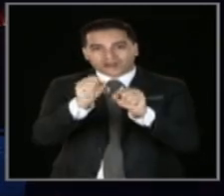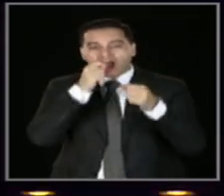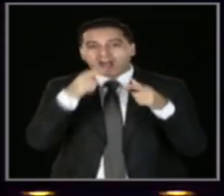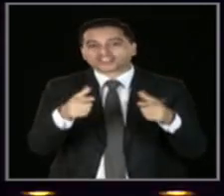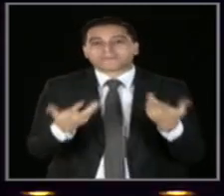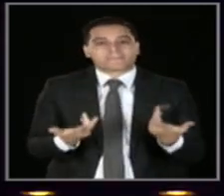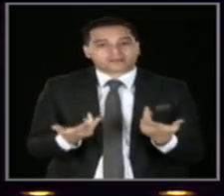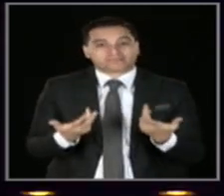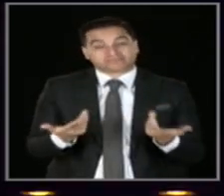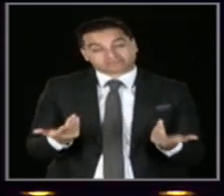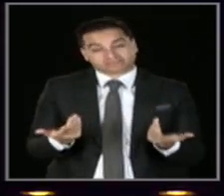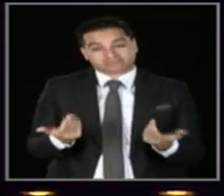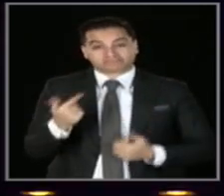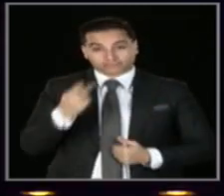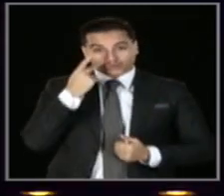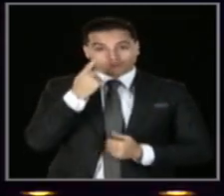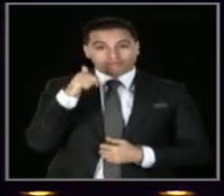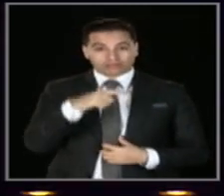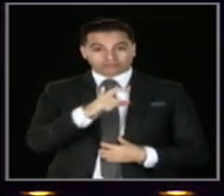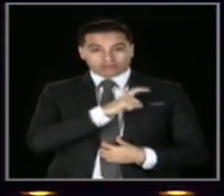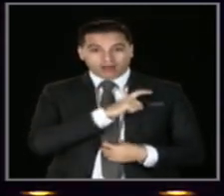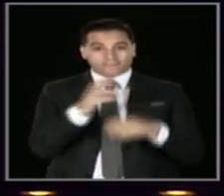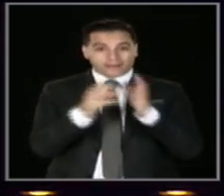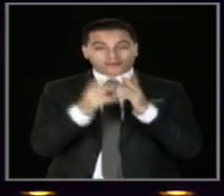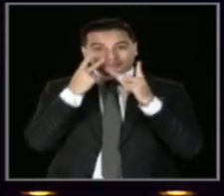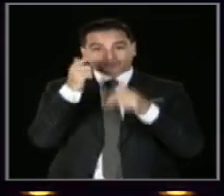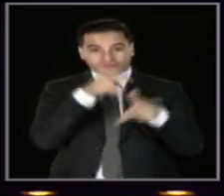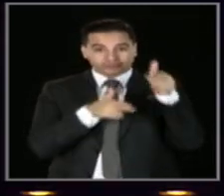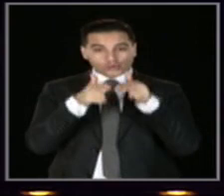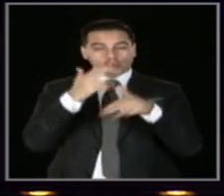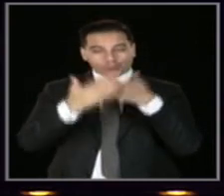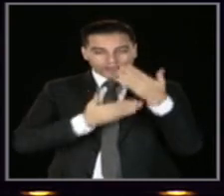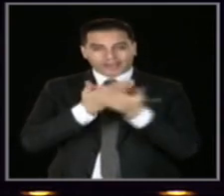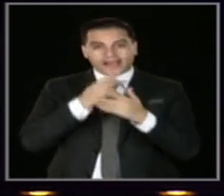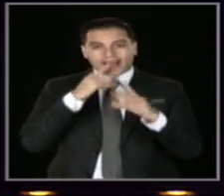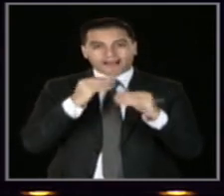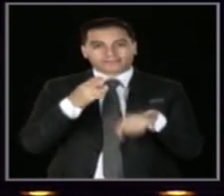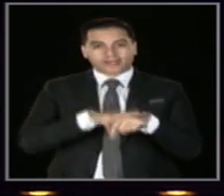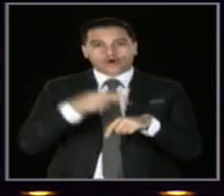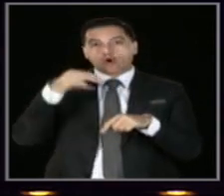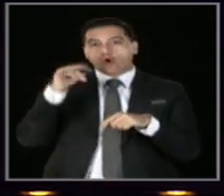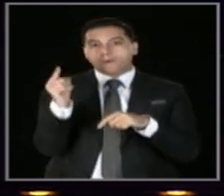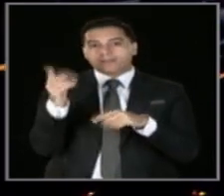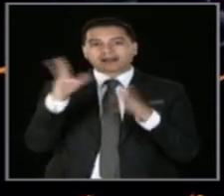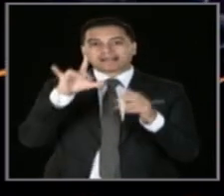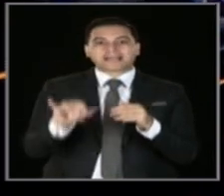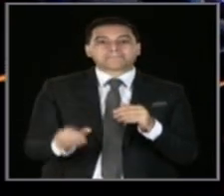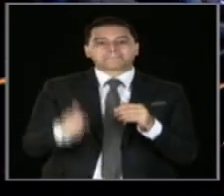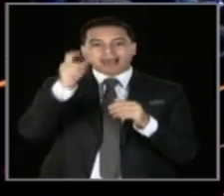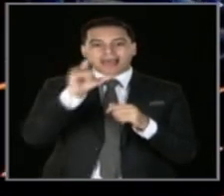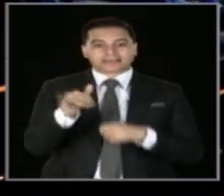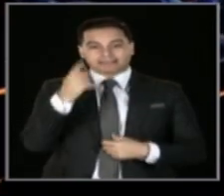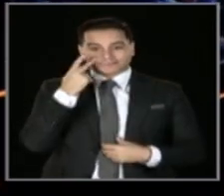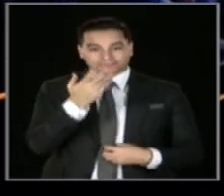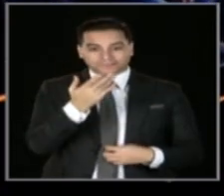خلينا نروح نشوف بمناسبة الطلاب والجامعات، خلينا نروح نشوف فيديو ونكمل كلامنا تاني. عمر اليماني: